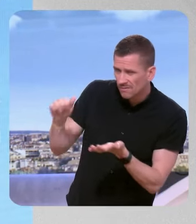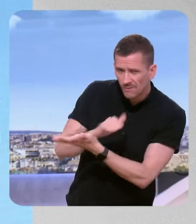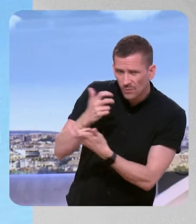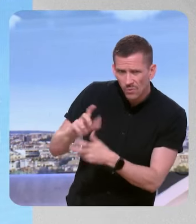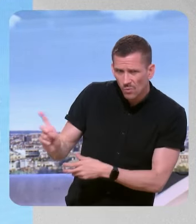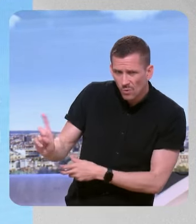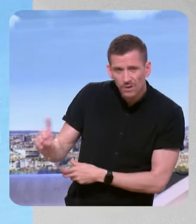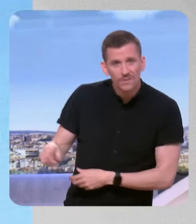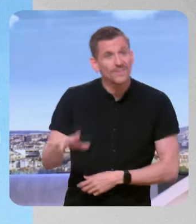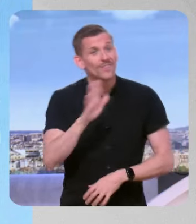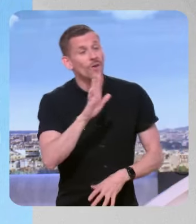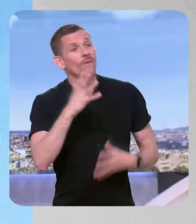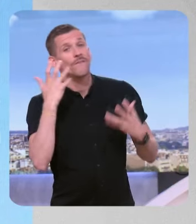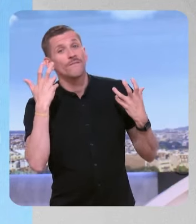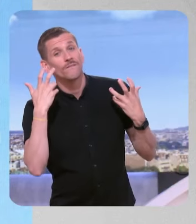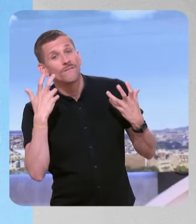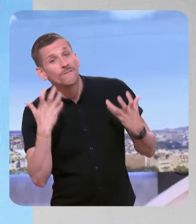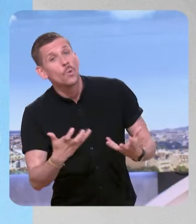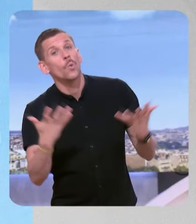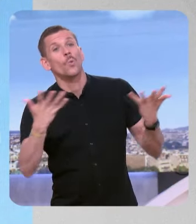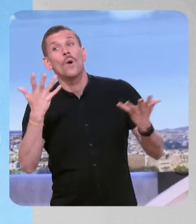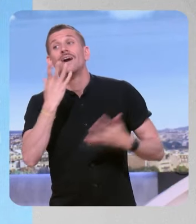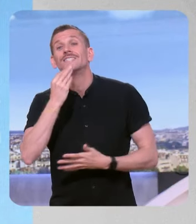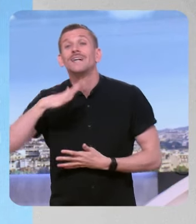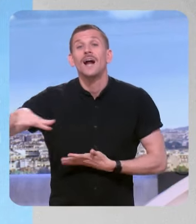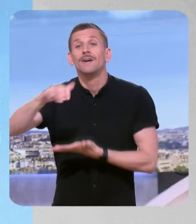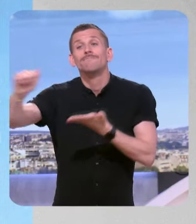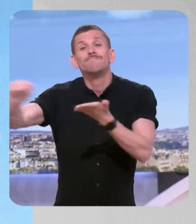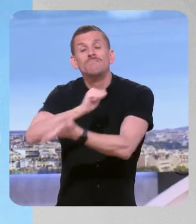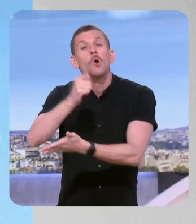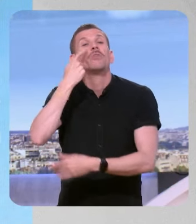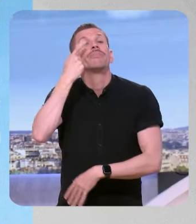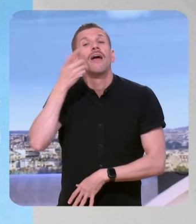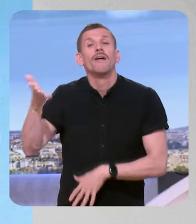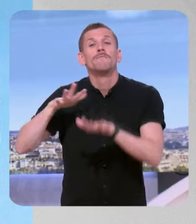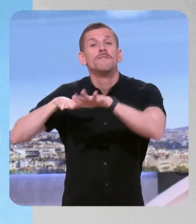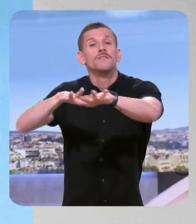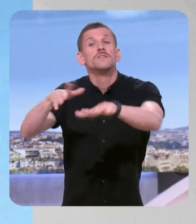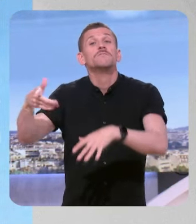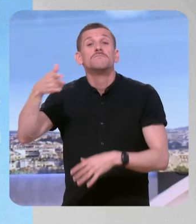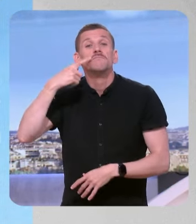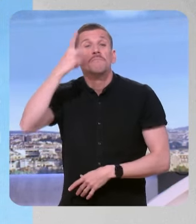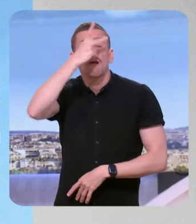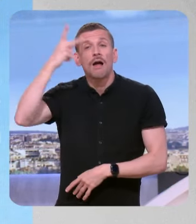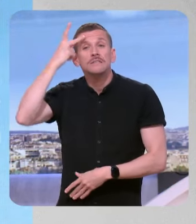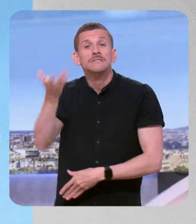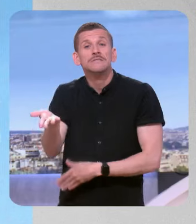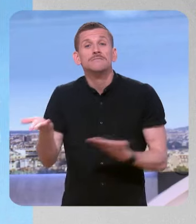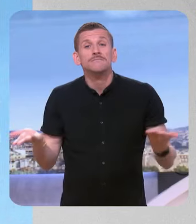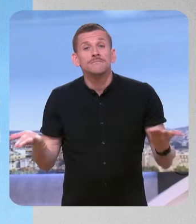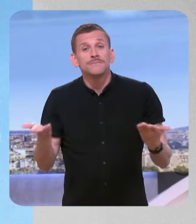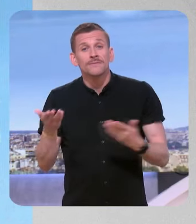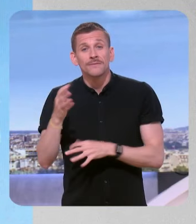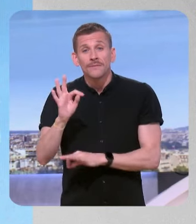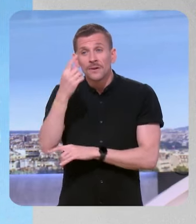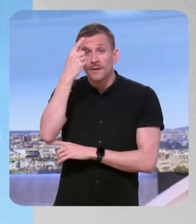reconnaître ils voudrait tout faire pour que Israël n'existe plus regardez à quelle manifestation il participe donc quand vous avez etfi d'un côté plus